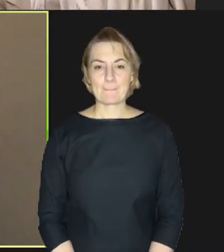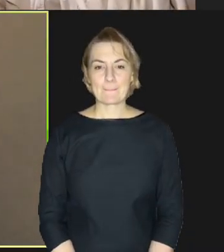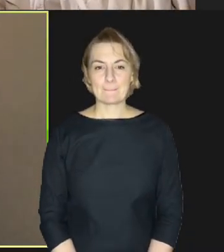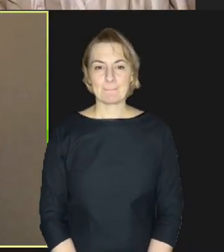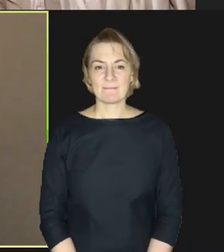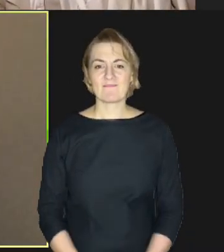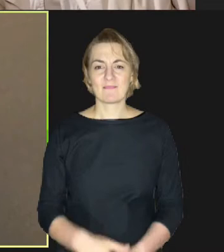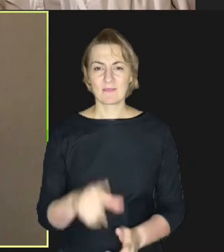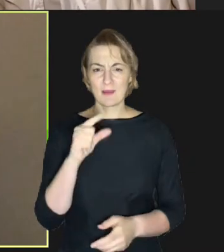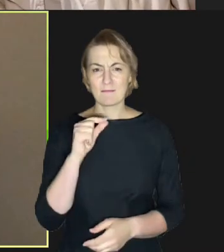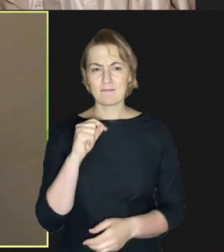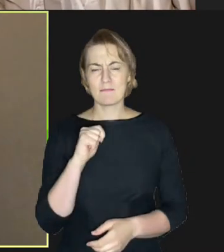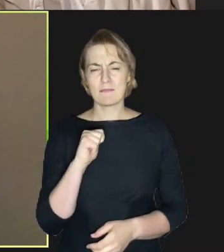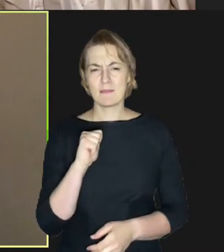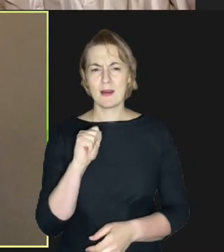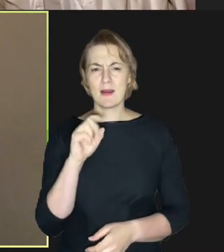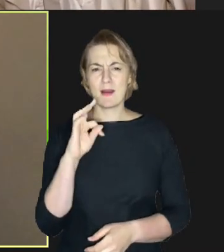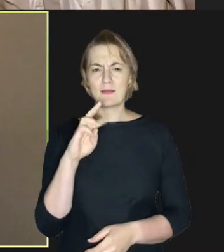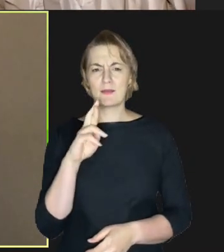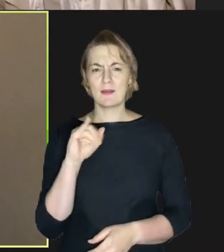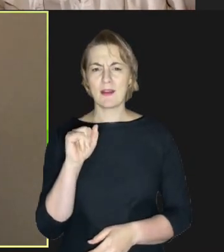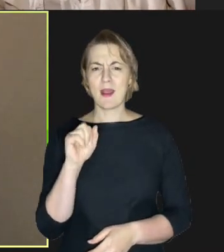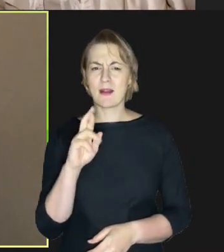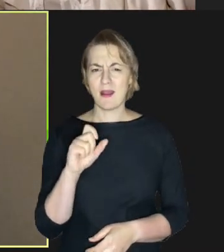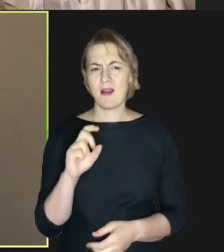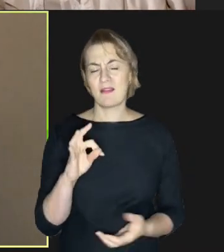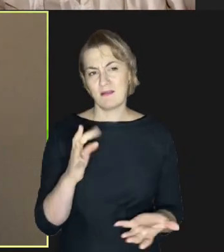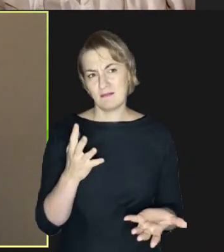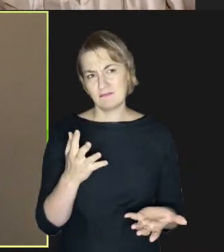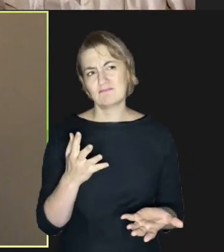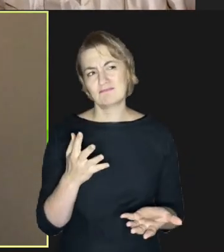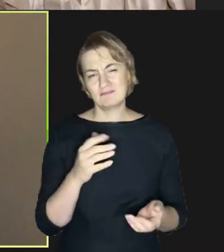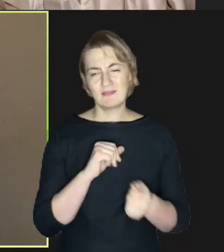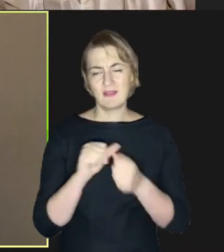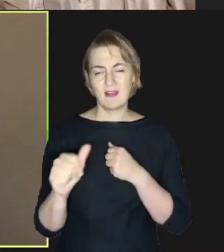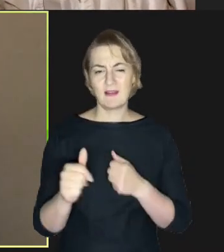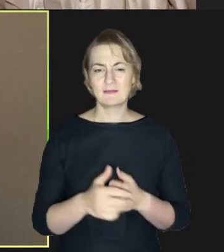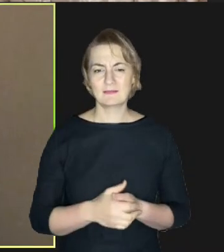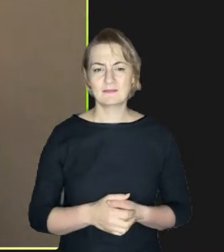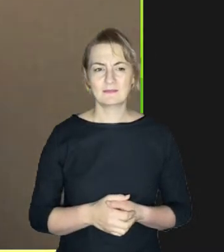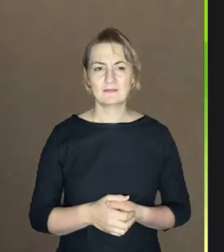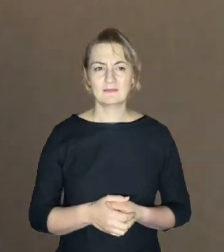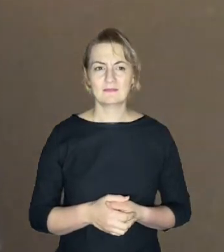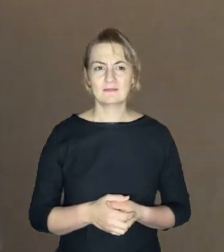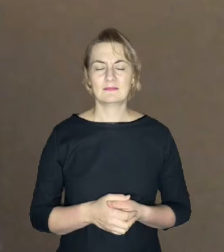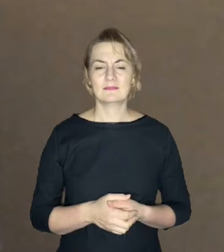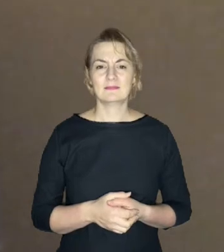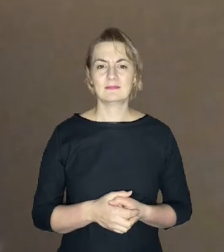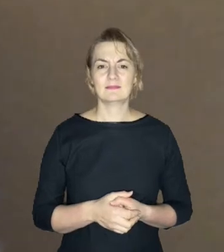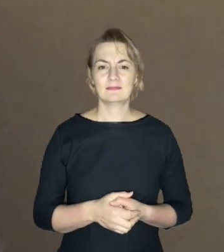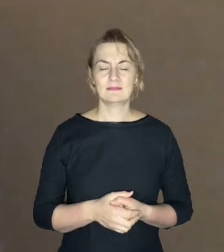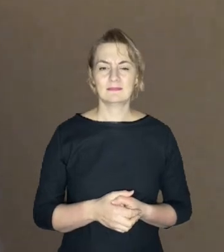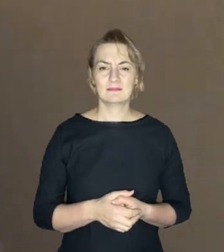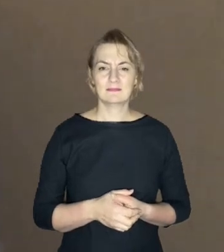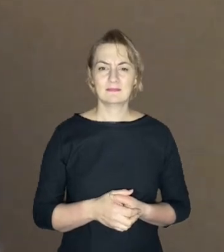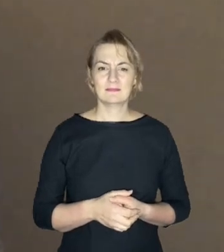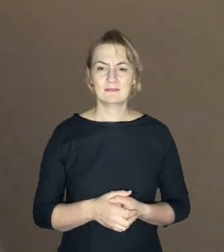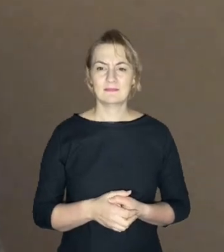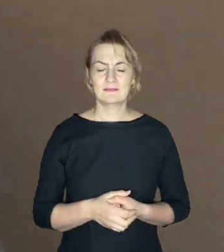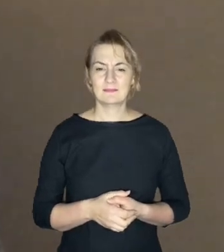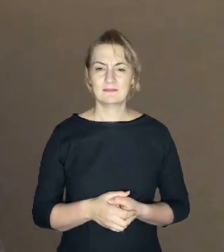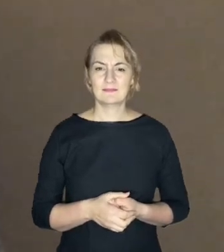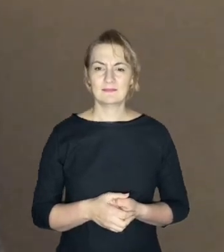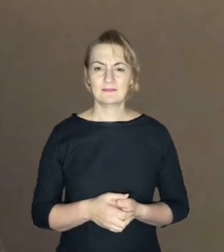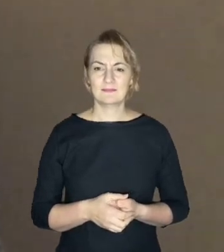Patriarchat, no to wniosek się sam narzuca. No to patriarchat... zgodnie